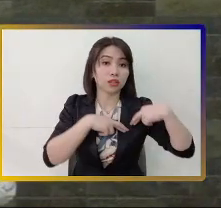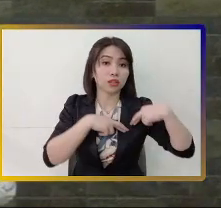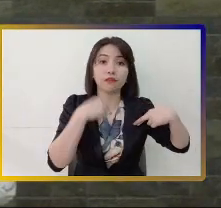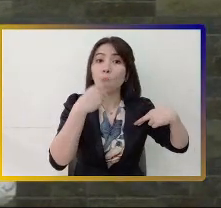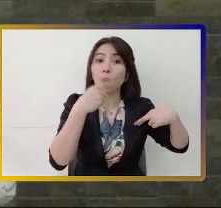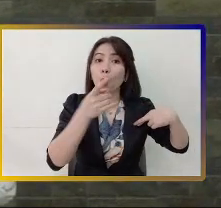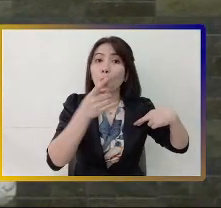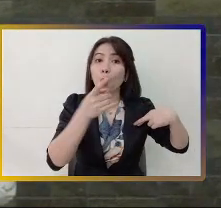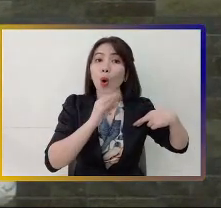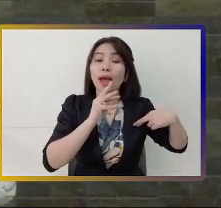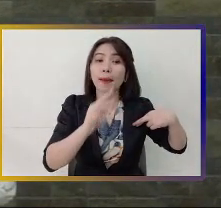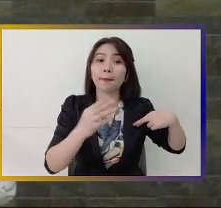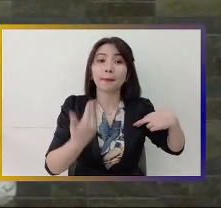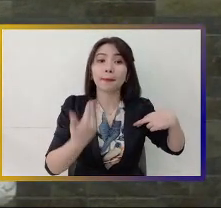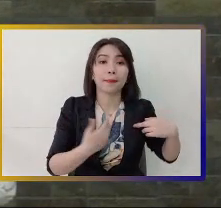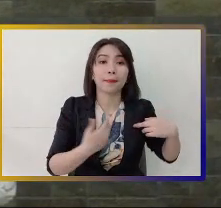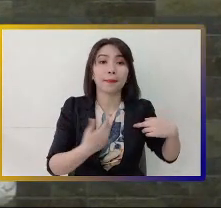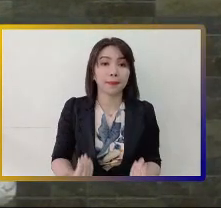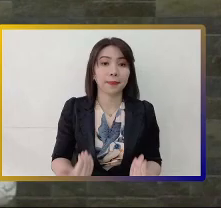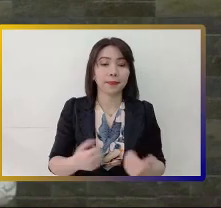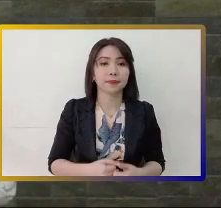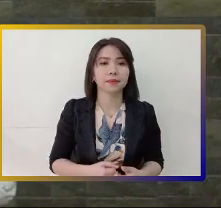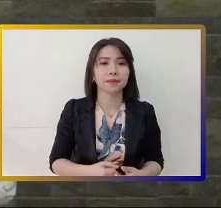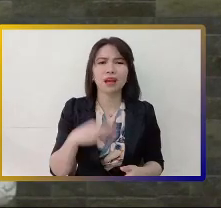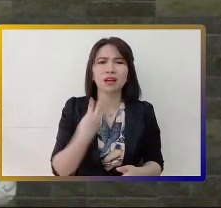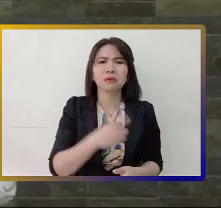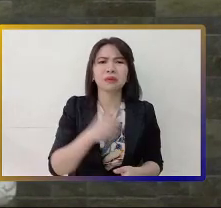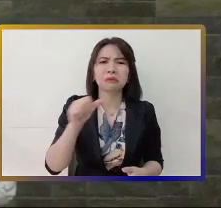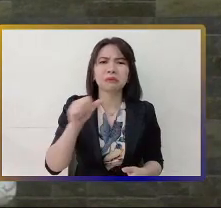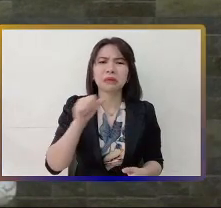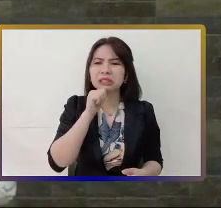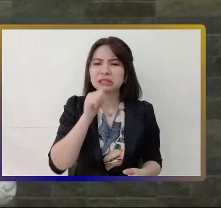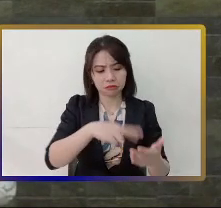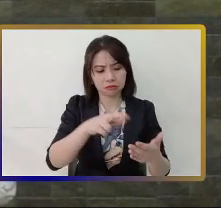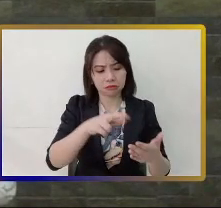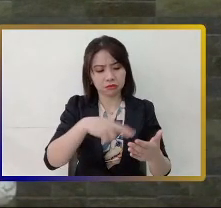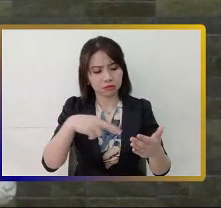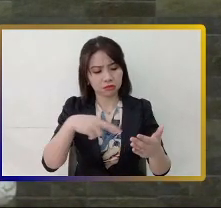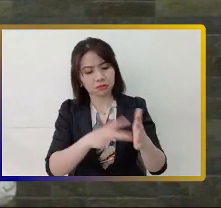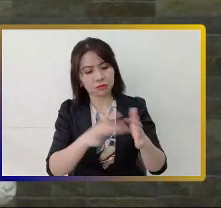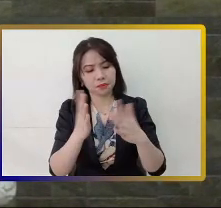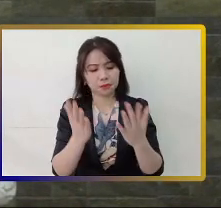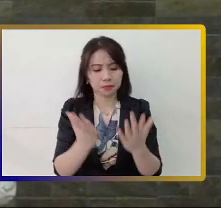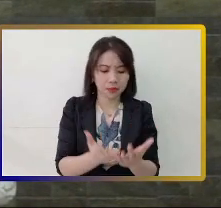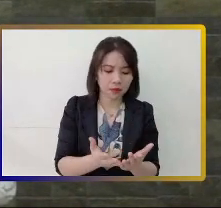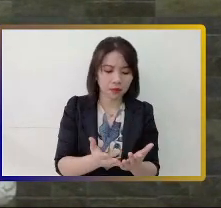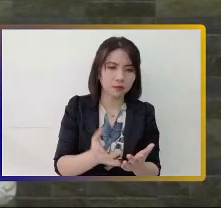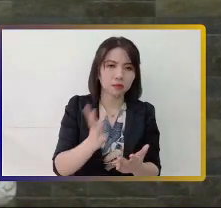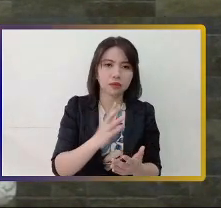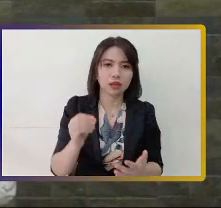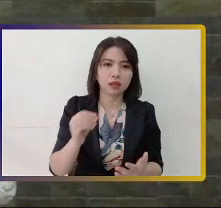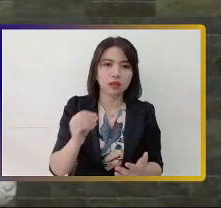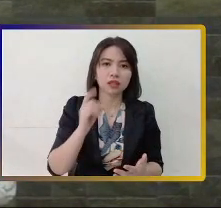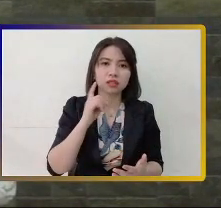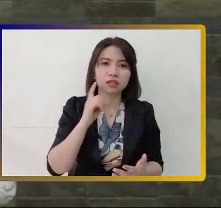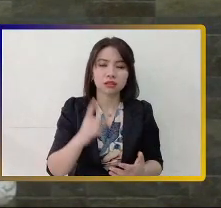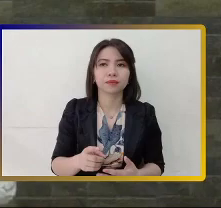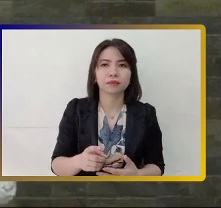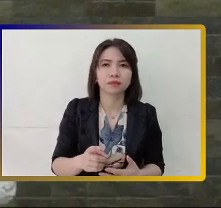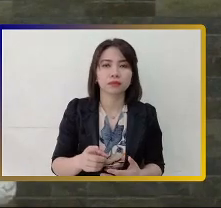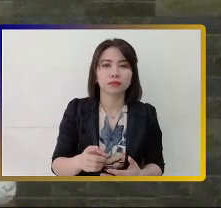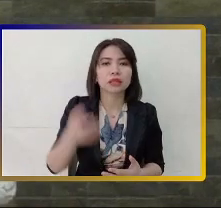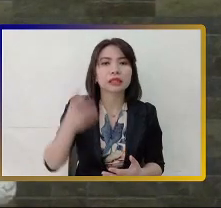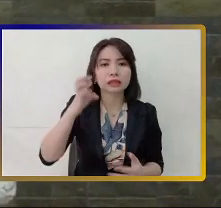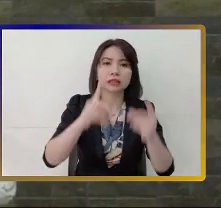Kapatid, huwag natin basahin lang yung Bible na ganun. He lays in her. Diyan magagaling yung mga Pentecostals eh. Na pagka,